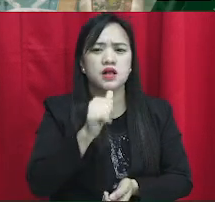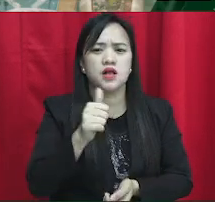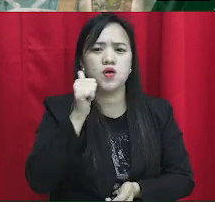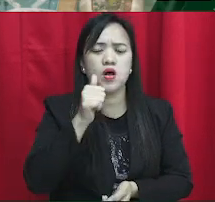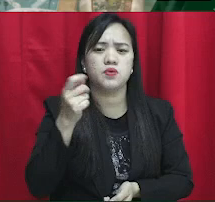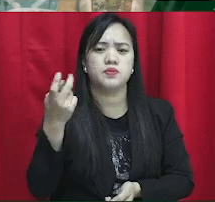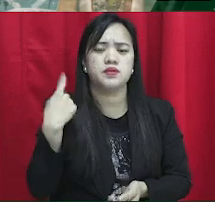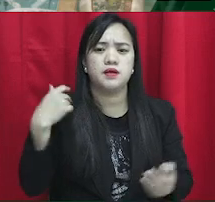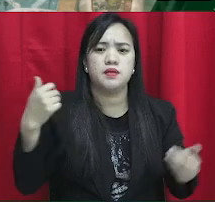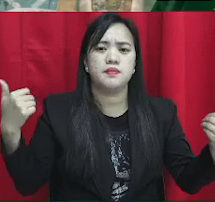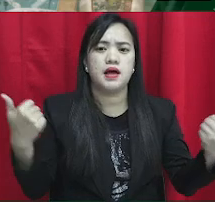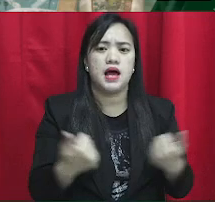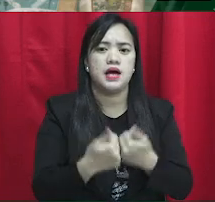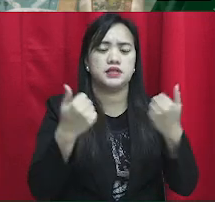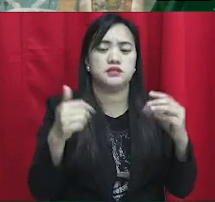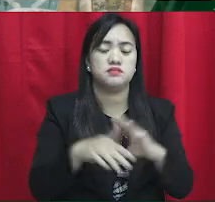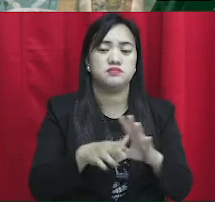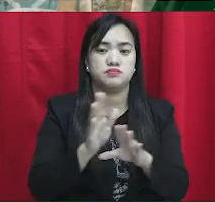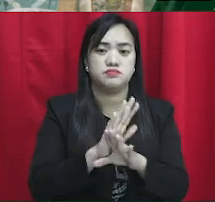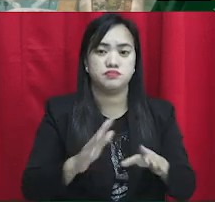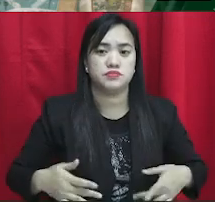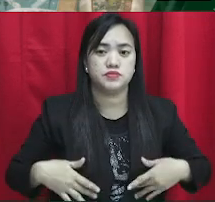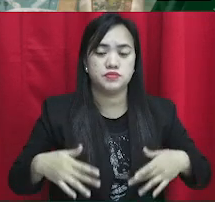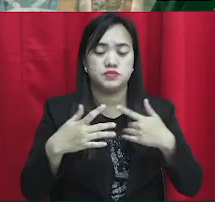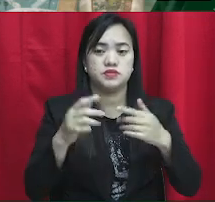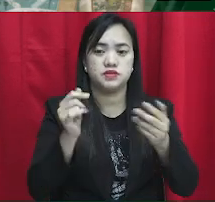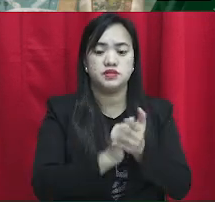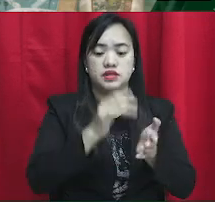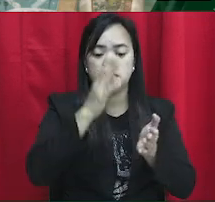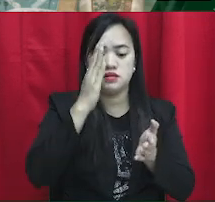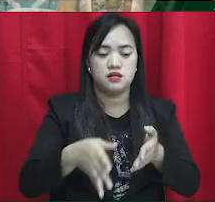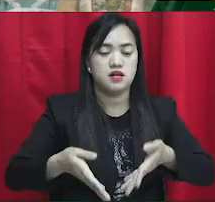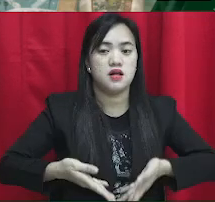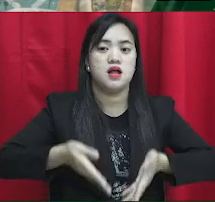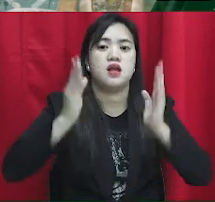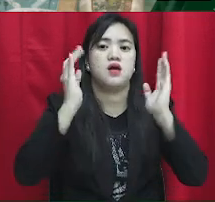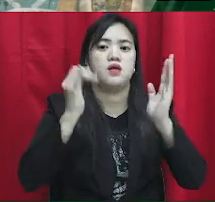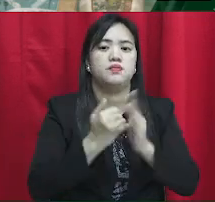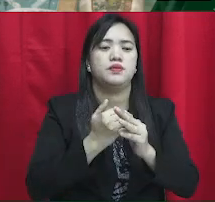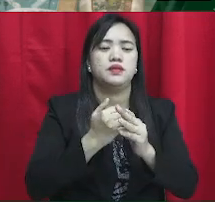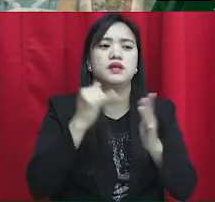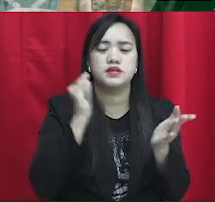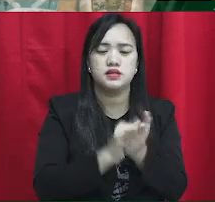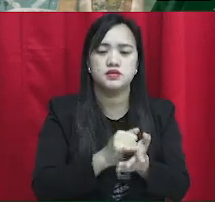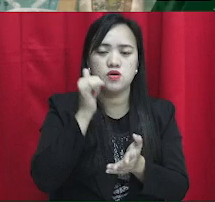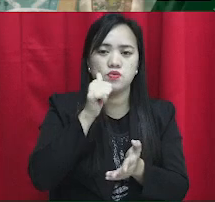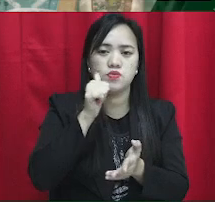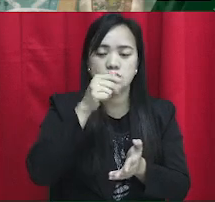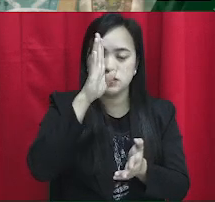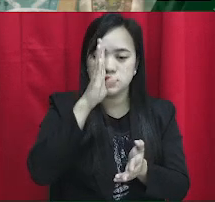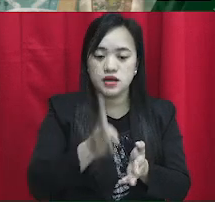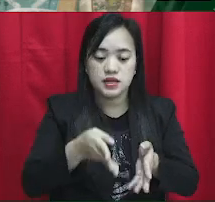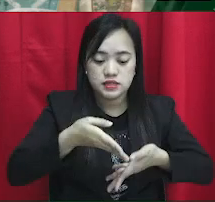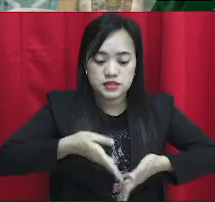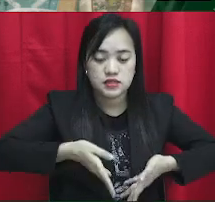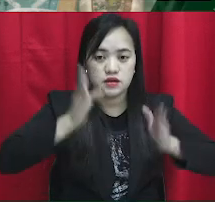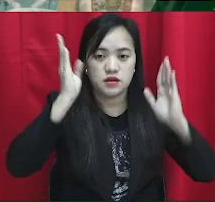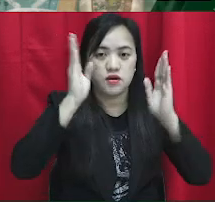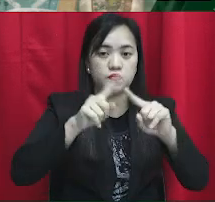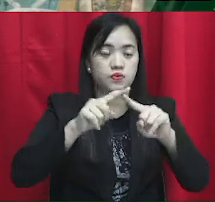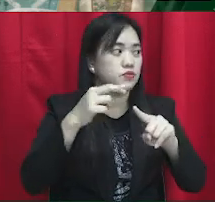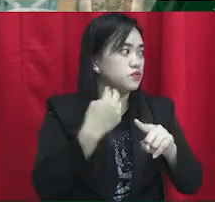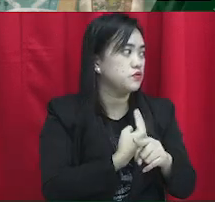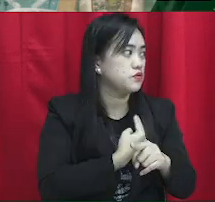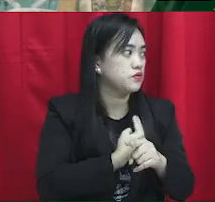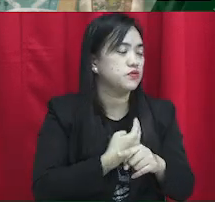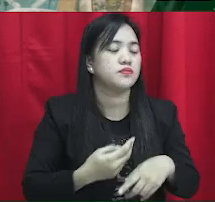naging asawa ko natin ay sila yung pinahintulutan ng Panginoon. Plano ng Diyos yun. Oo, hindi naman ako nadapa lang at nakita ko siya.